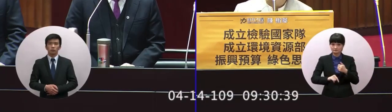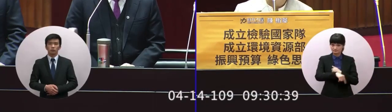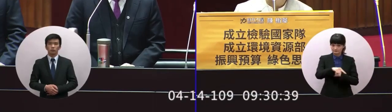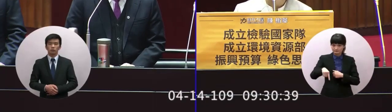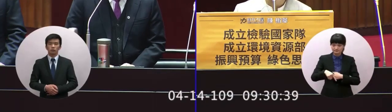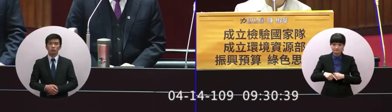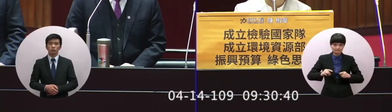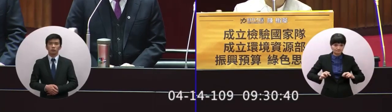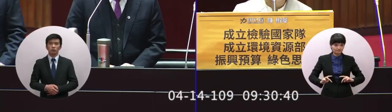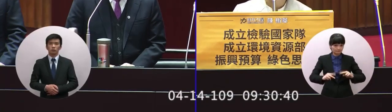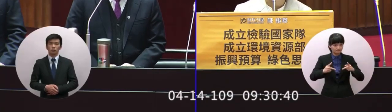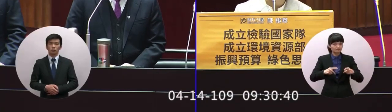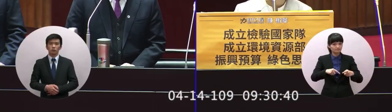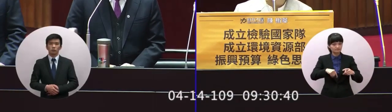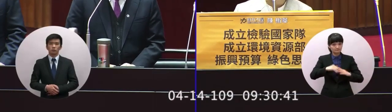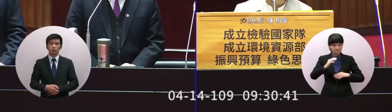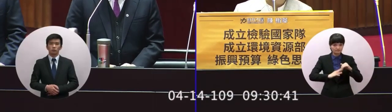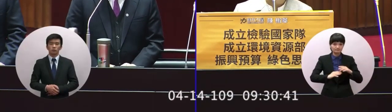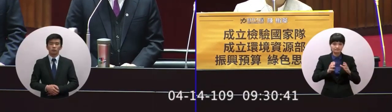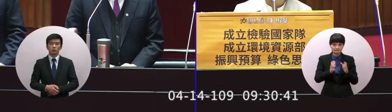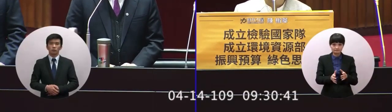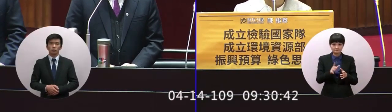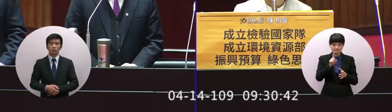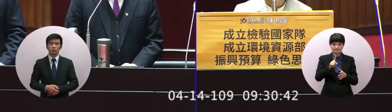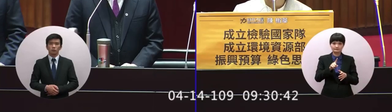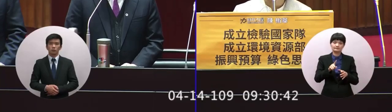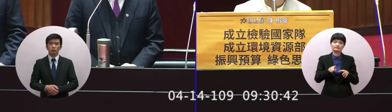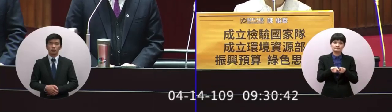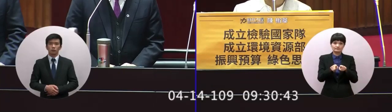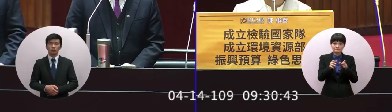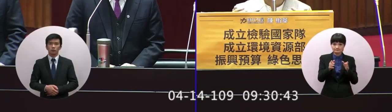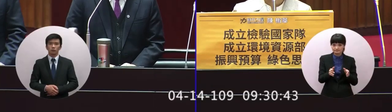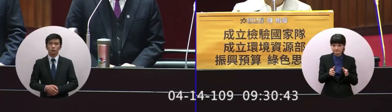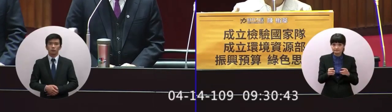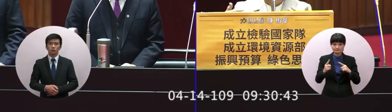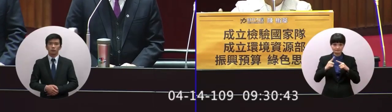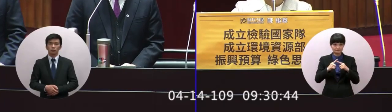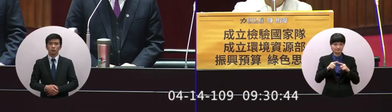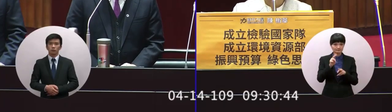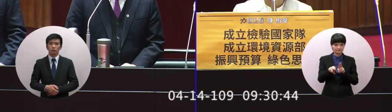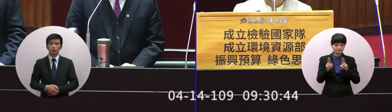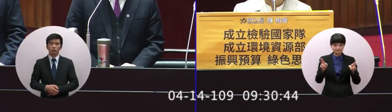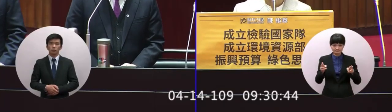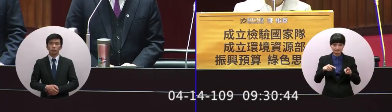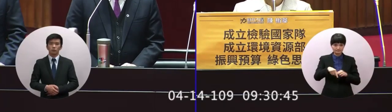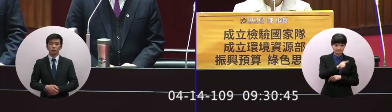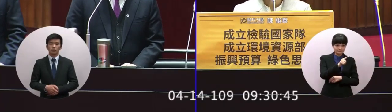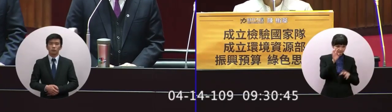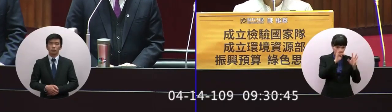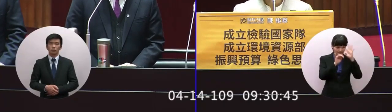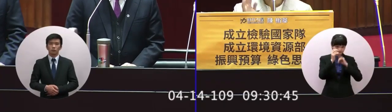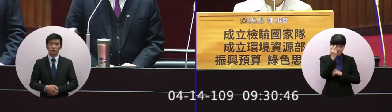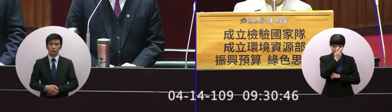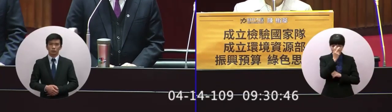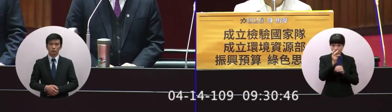重整这个平台的建立，人力分配的这个巡守管理。